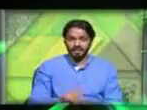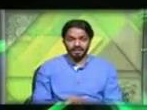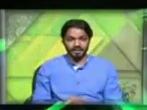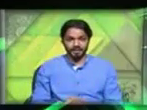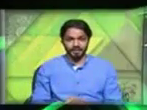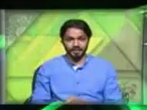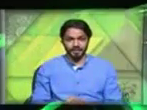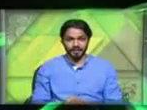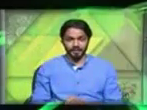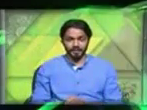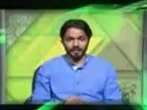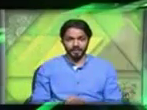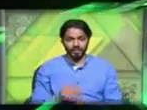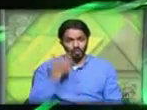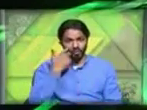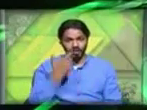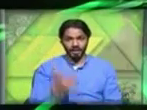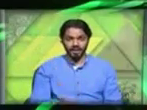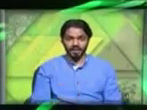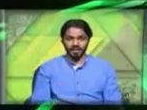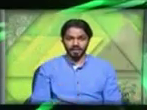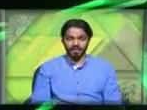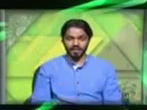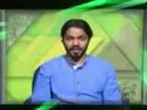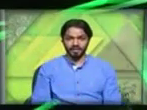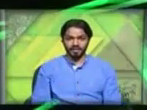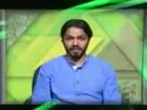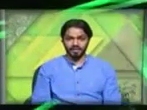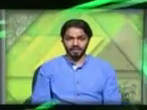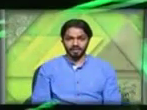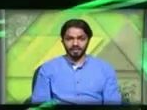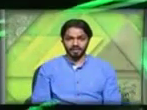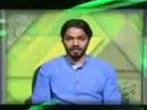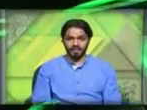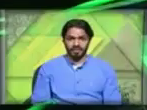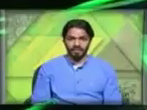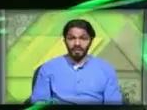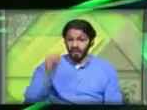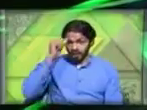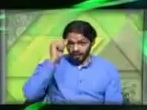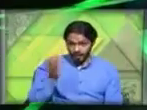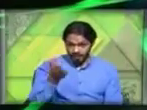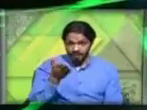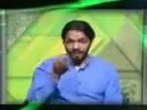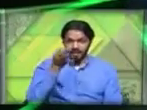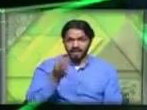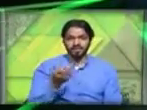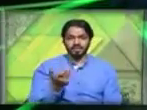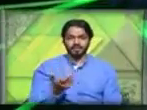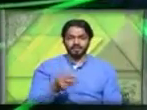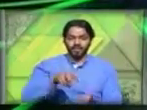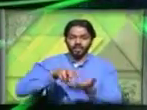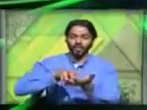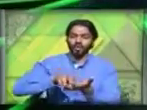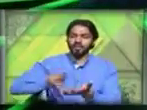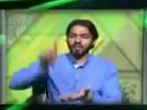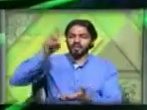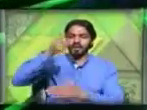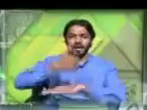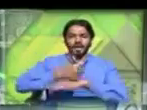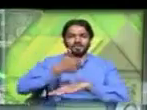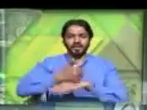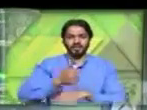وفي النوايا كذلك، بكل جرأة وبلا خجل أو حياء من الله سبحانه